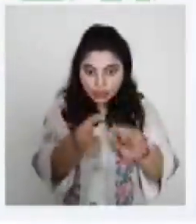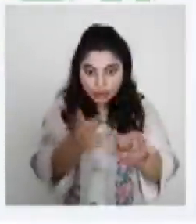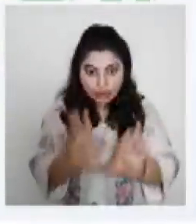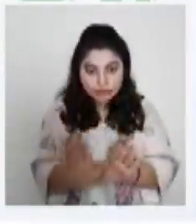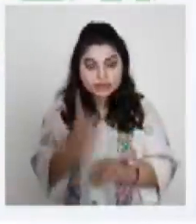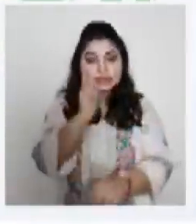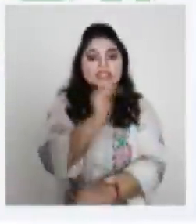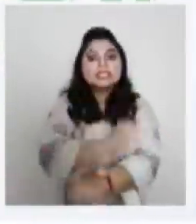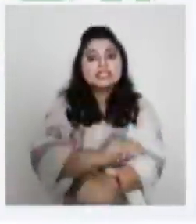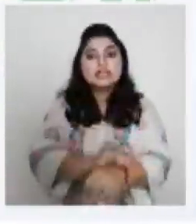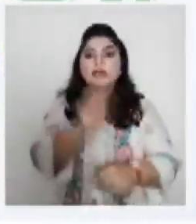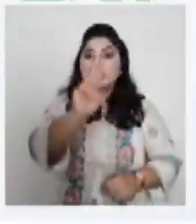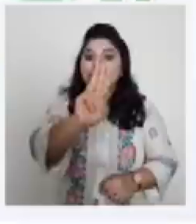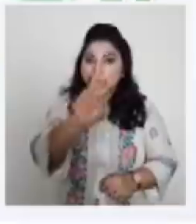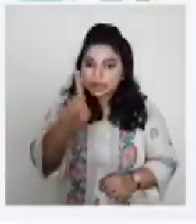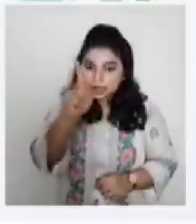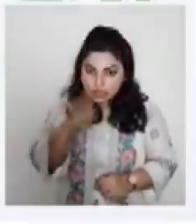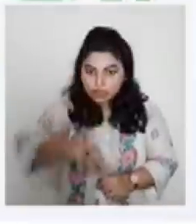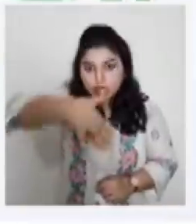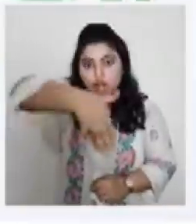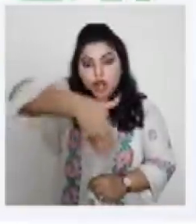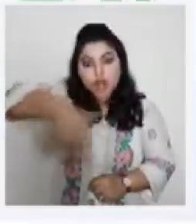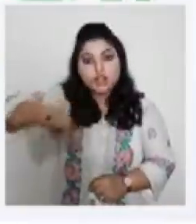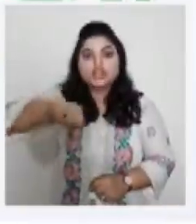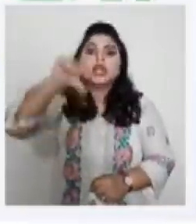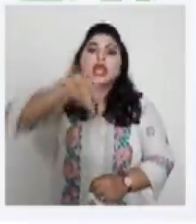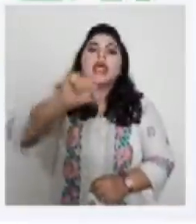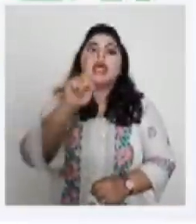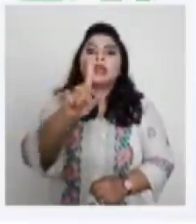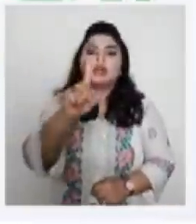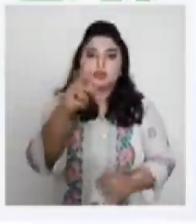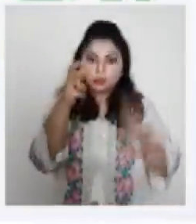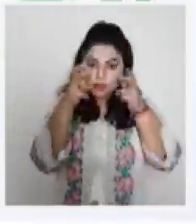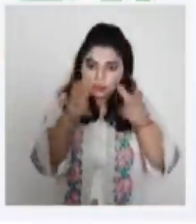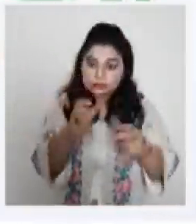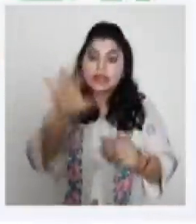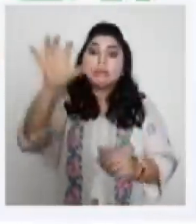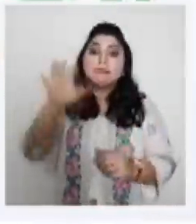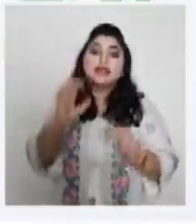৬২৯টি প্রতিষ্ঠান জেলা এবং উপজেলা পর্যায়ে আছে যাতে কোয়ারেন্টাইনে রাখা যায়, সেবা দেওয়া যায়